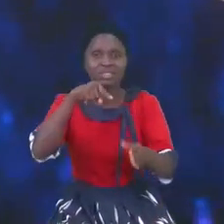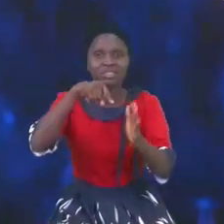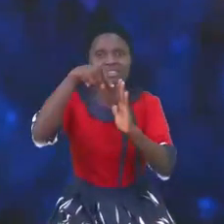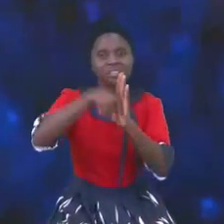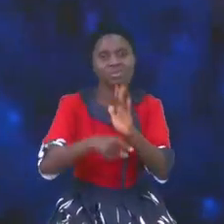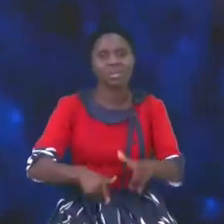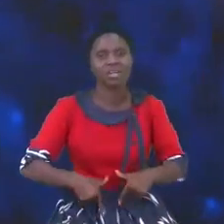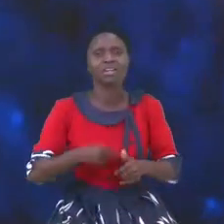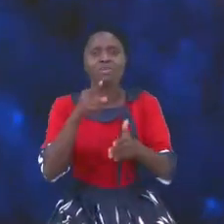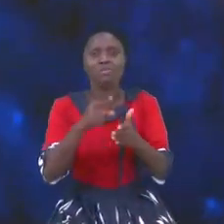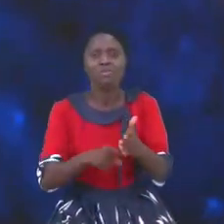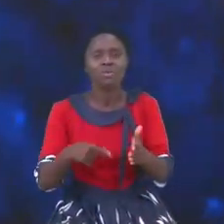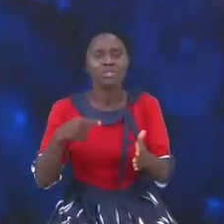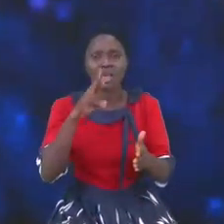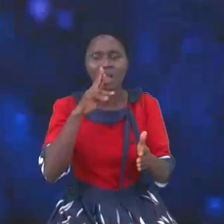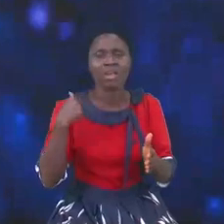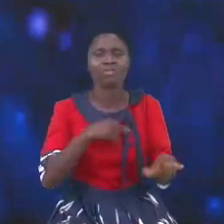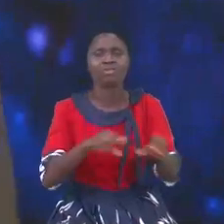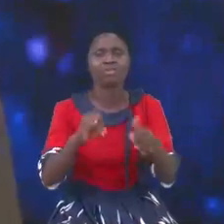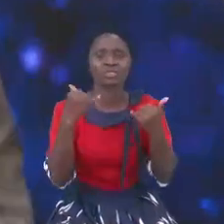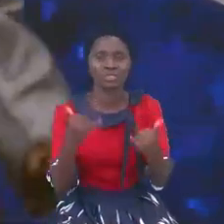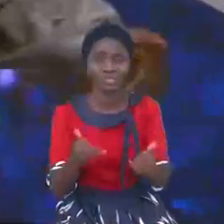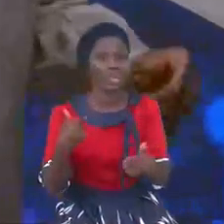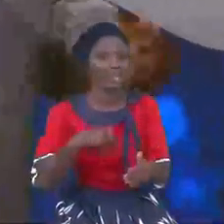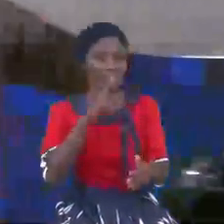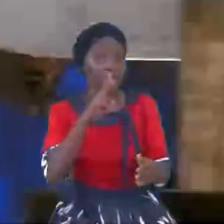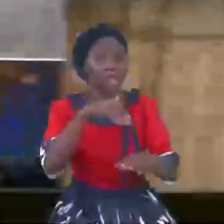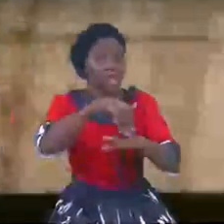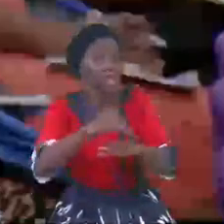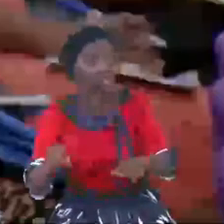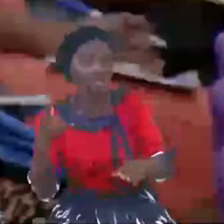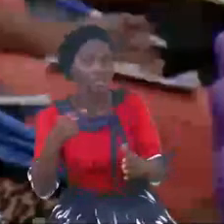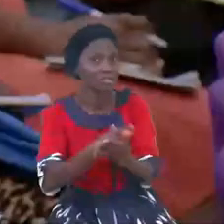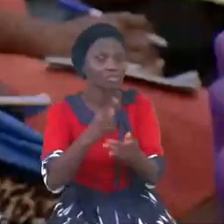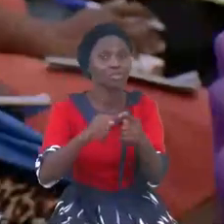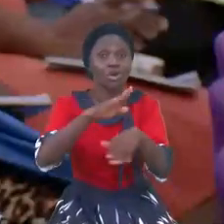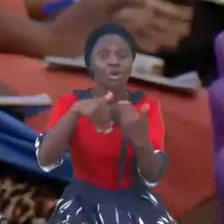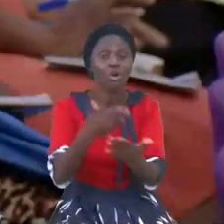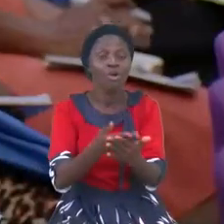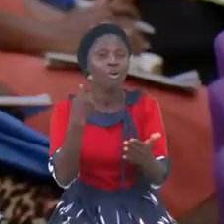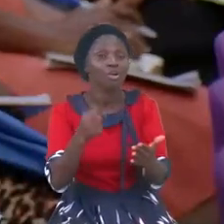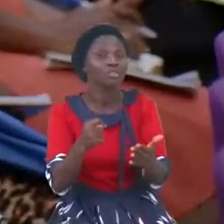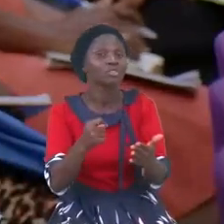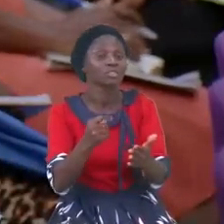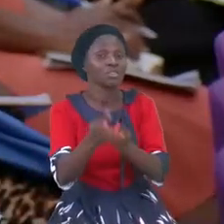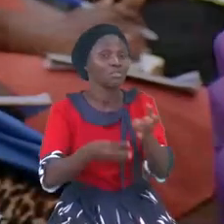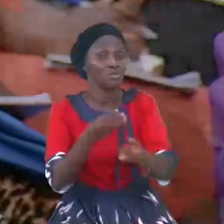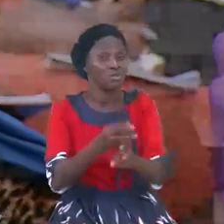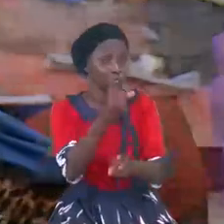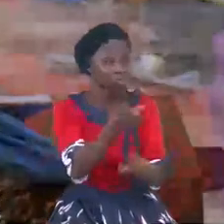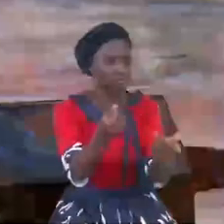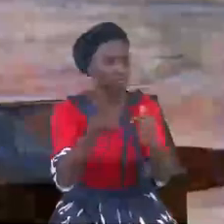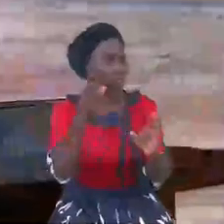Nous faisons ce que Jésus a dit. Nous envoyons l'évangile partout dans le monde. Viens te joindre à nous. Quelque chose, ce que tu peux